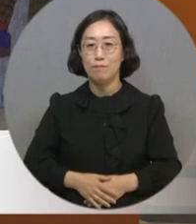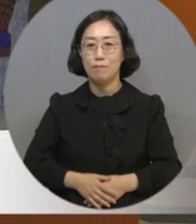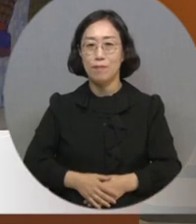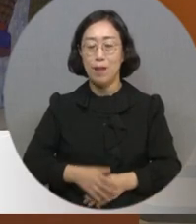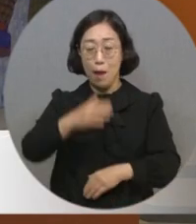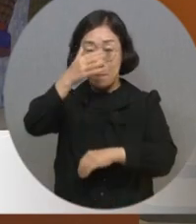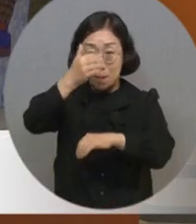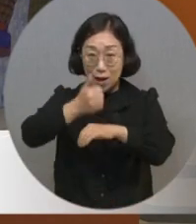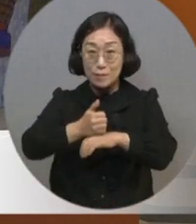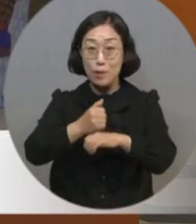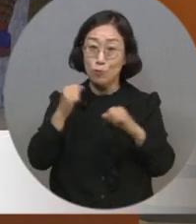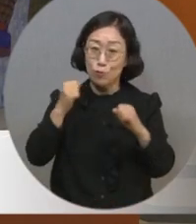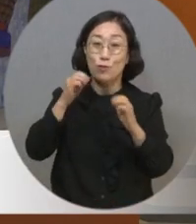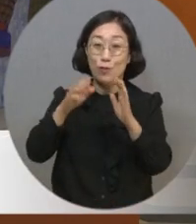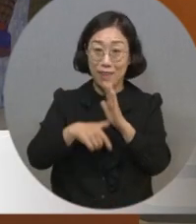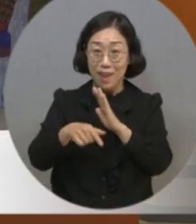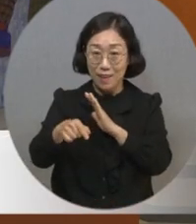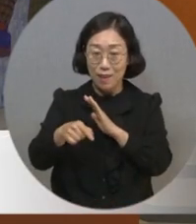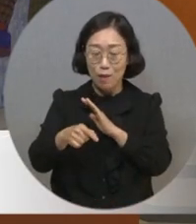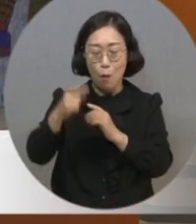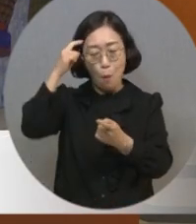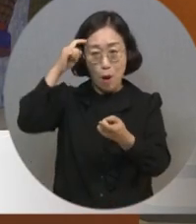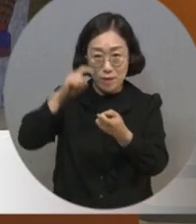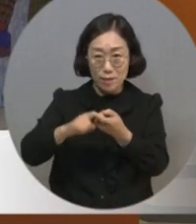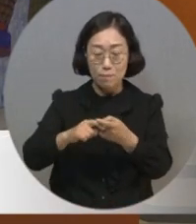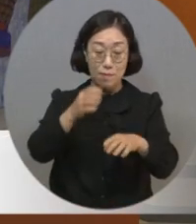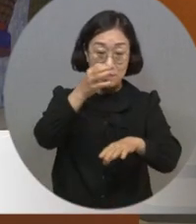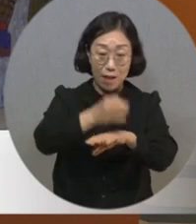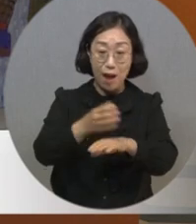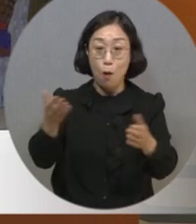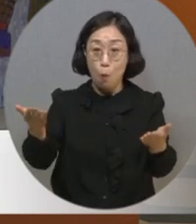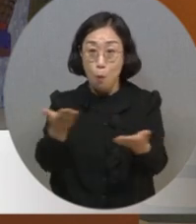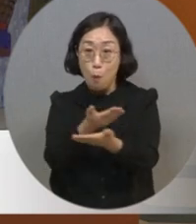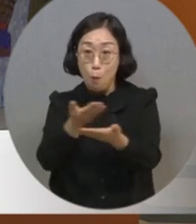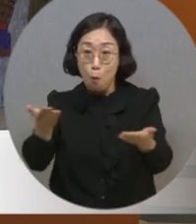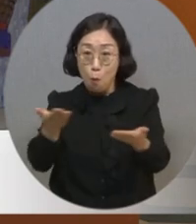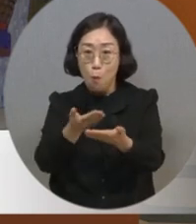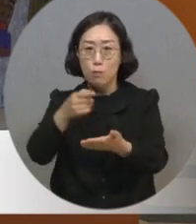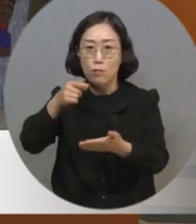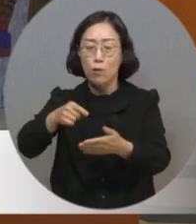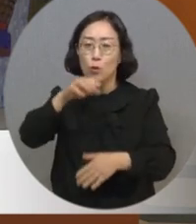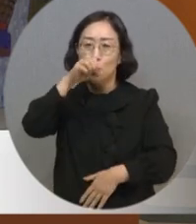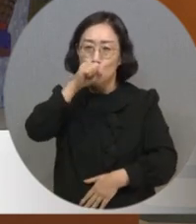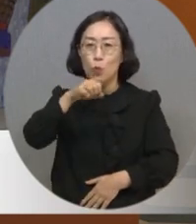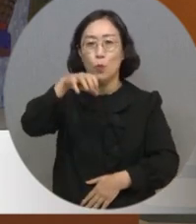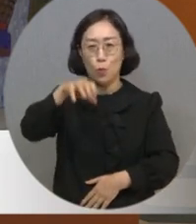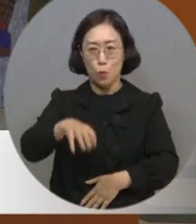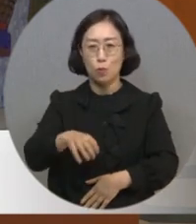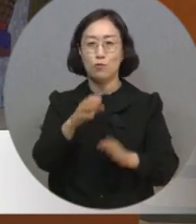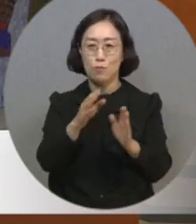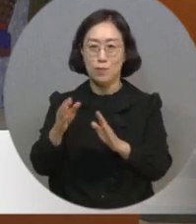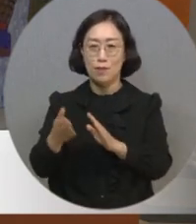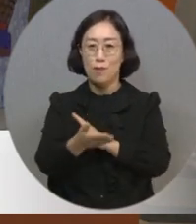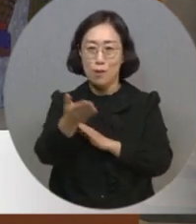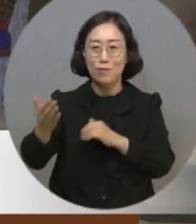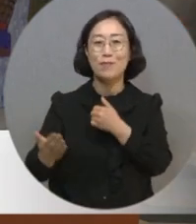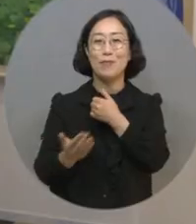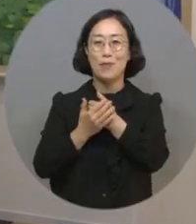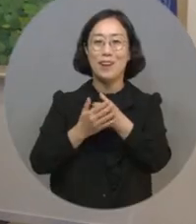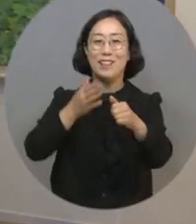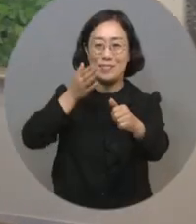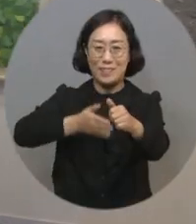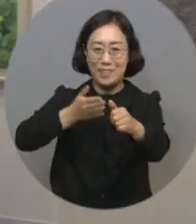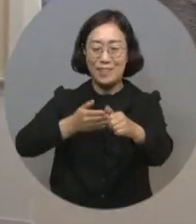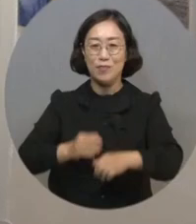따뜻한 선물로서 이 작품들을 서로 나눠 가질 수 있고 교환할 수 있는 그런 장을 마련했는데 많은 분들 좀 도와주세요.